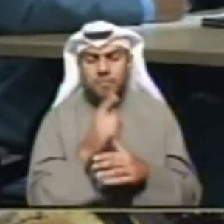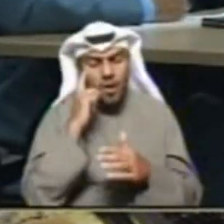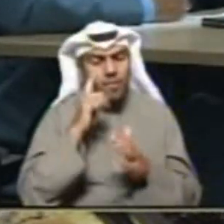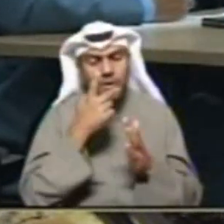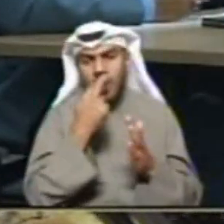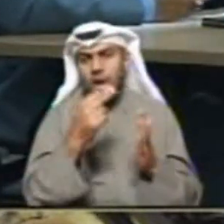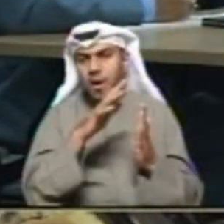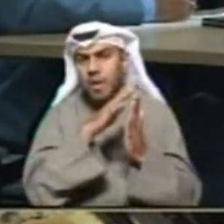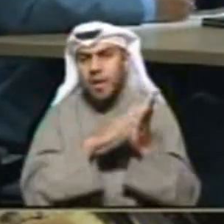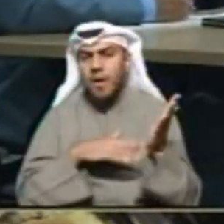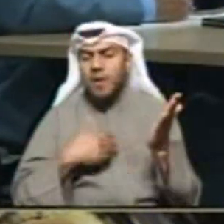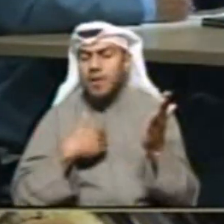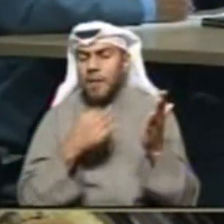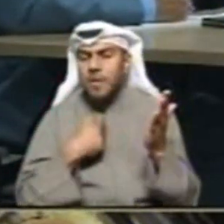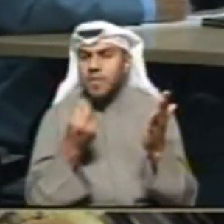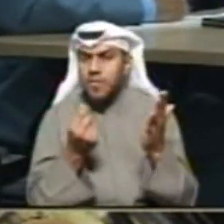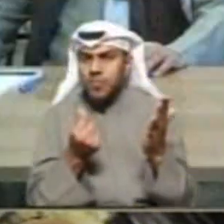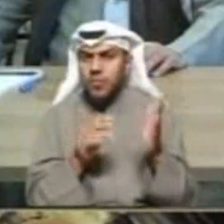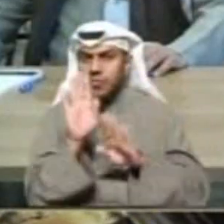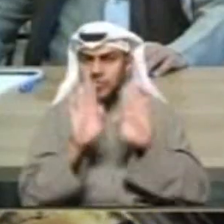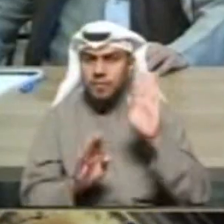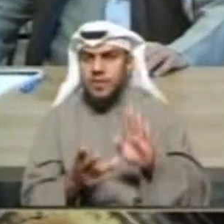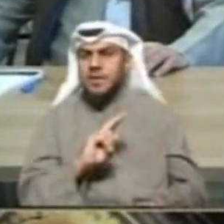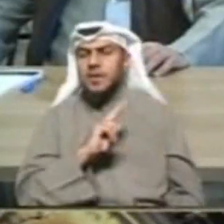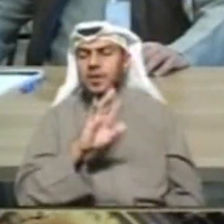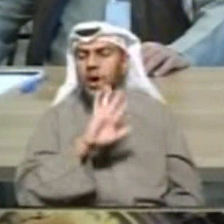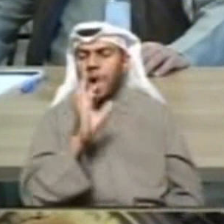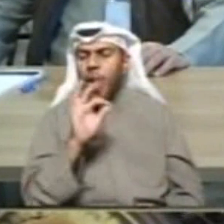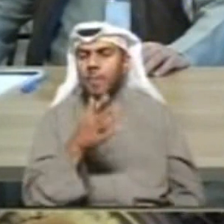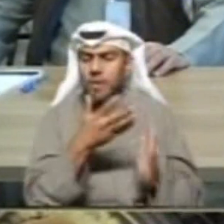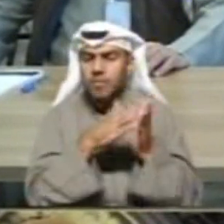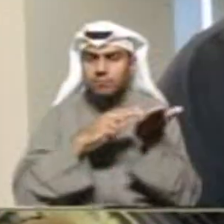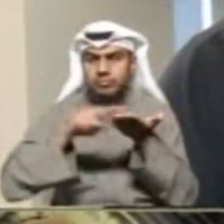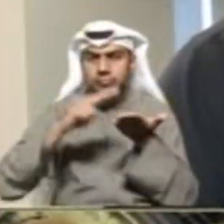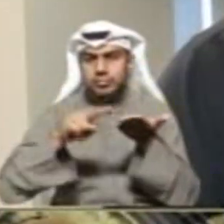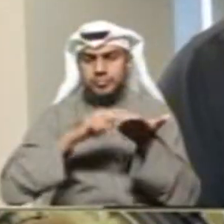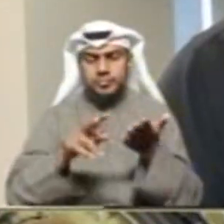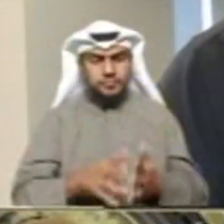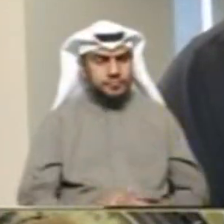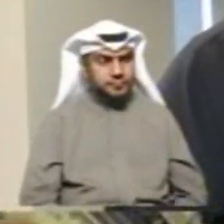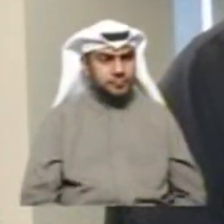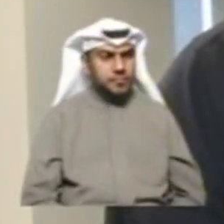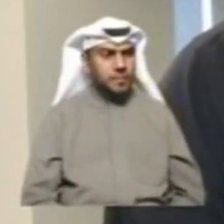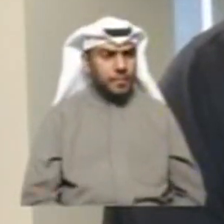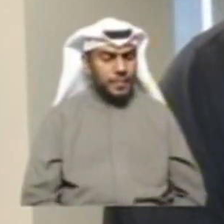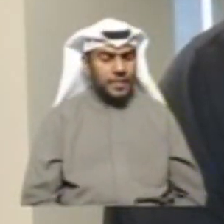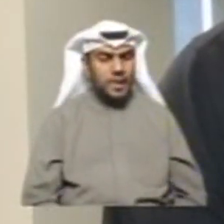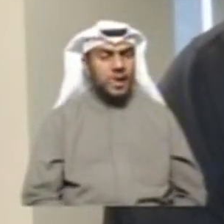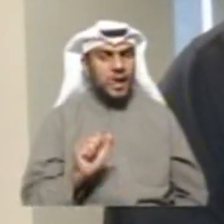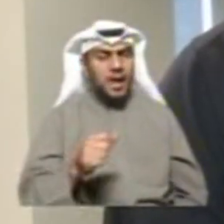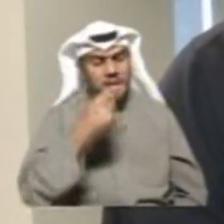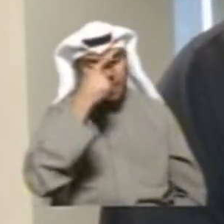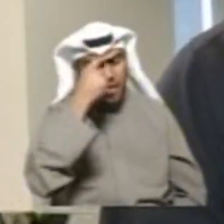المالية وغير المالية سواء الشركات أو الأشخاص المرخص لهم. نتيجة لاختبارات اختراق